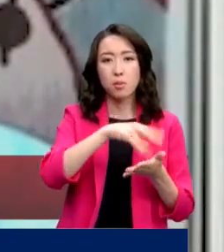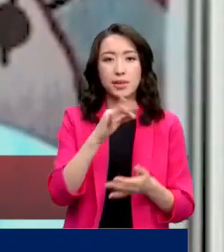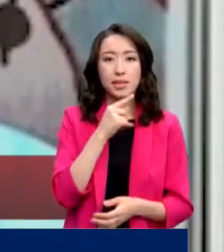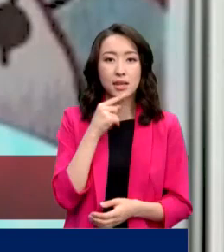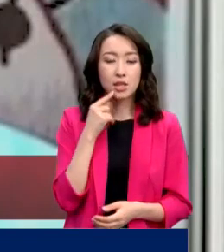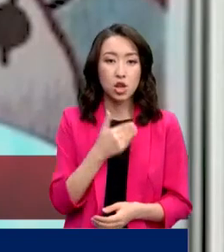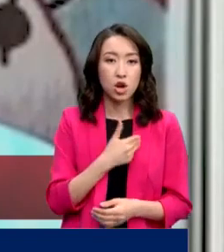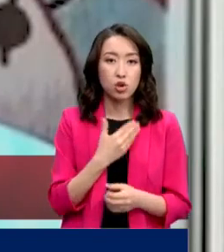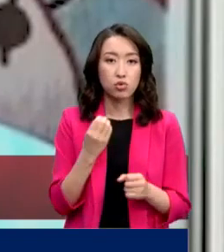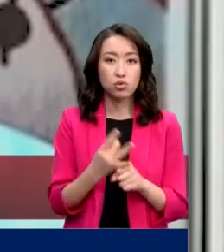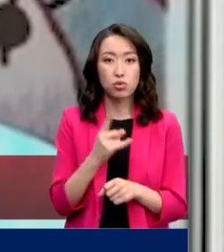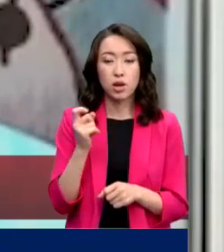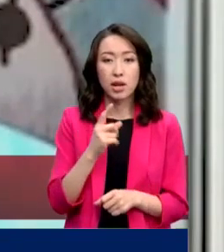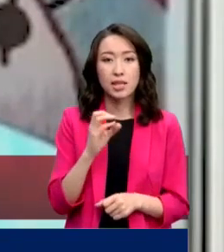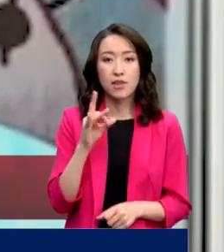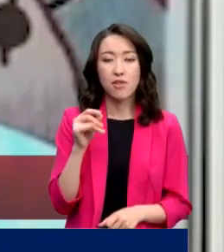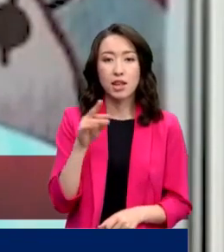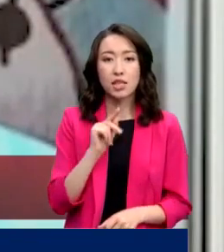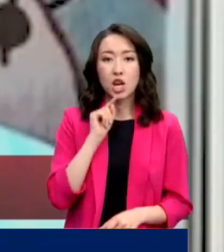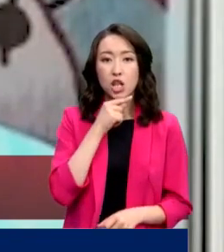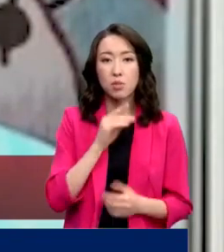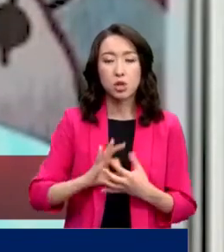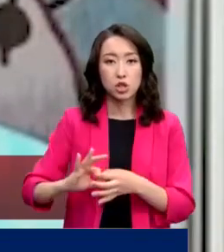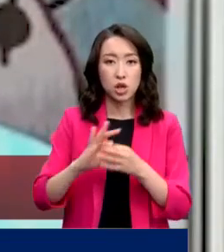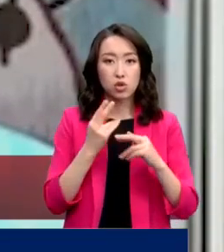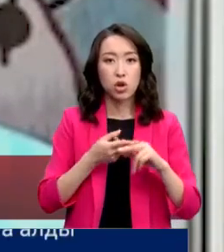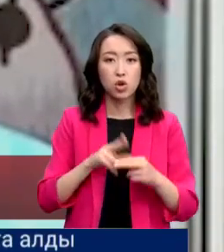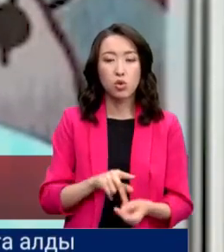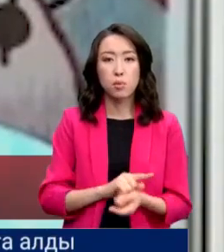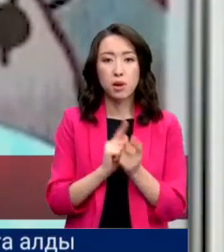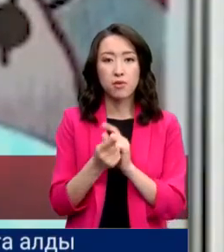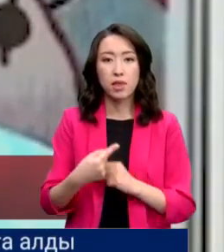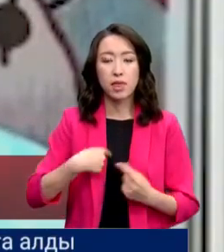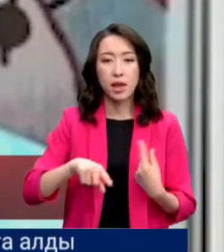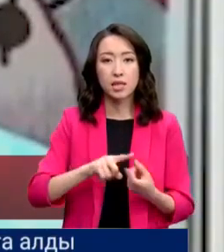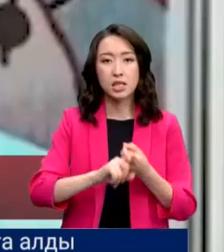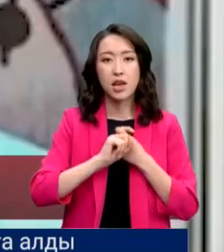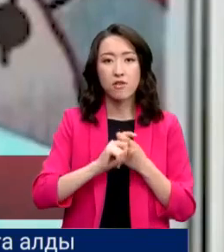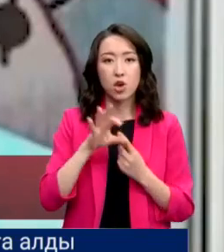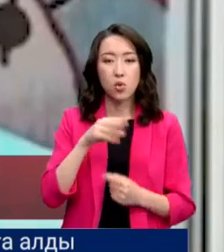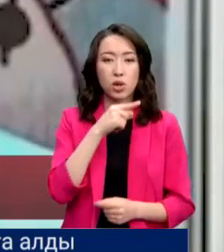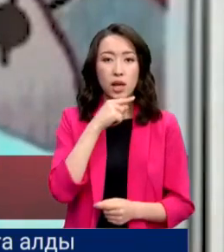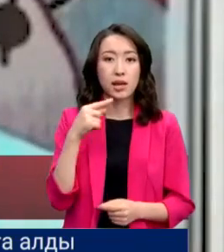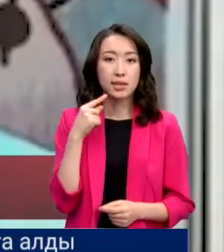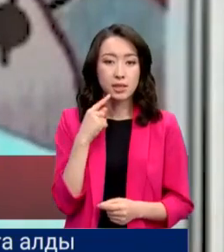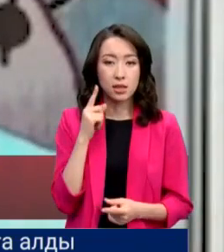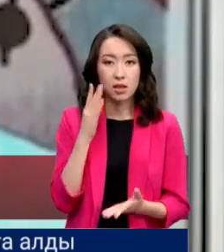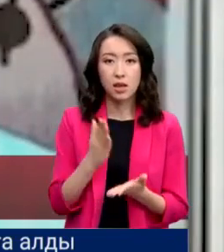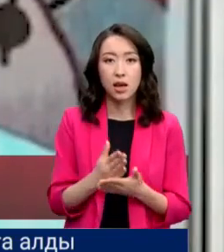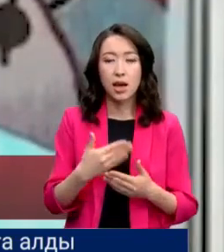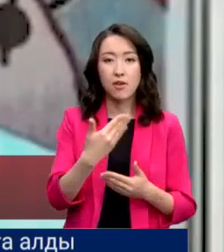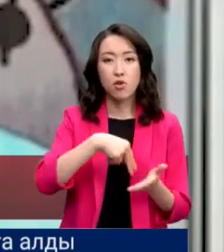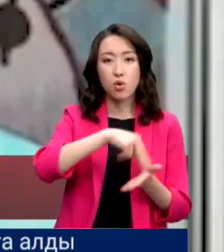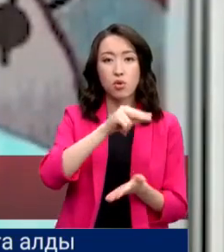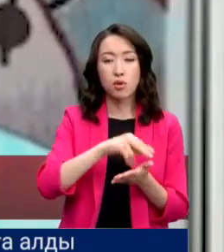очередь распнуть Евразийский экономический союз, который практически превратил нас в зависимость от России. То есть импорт